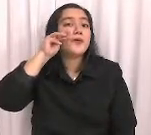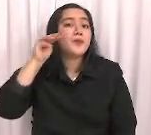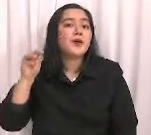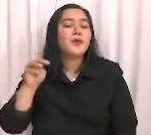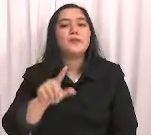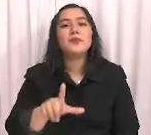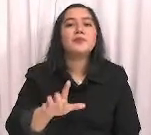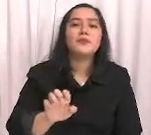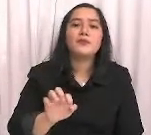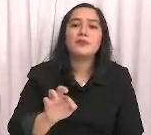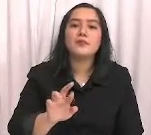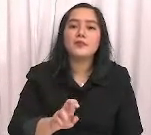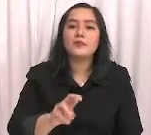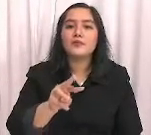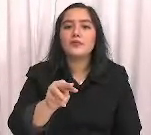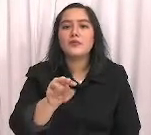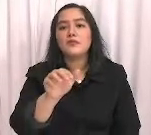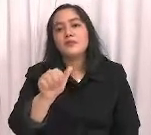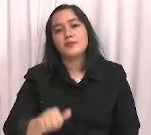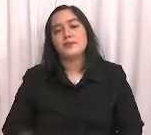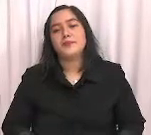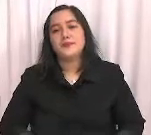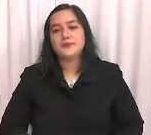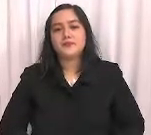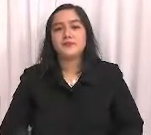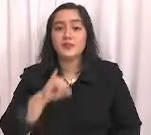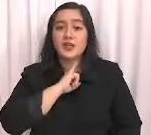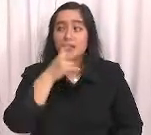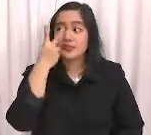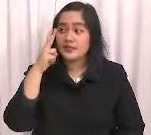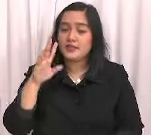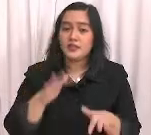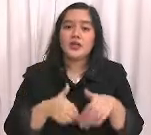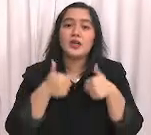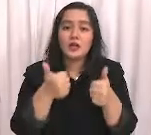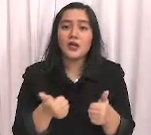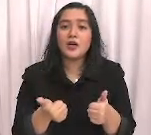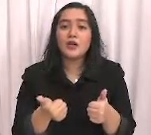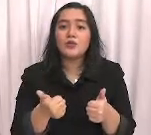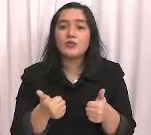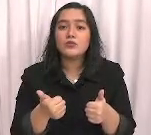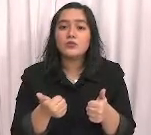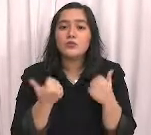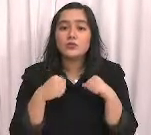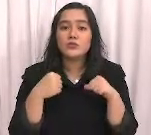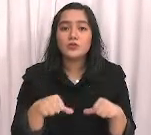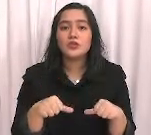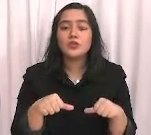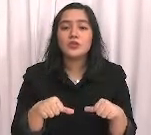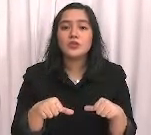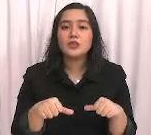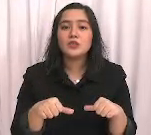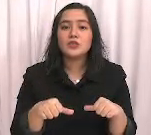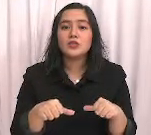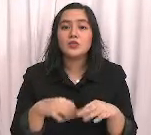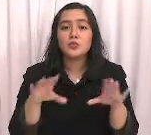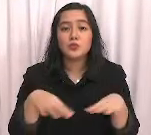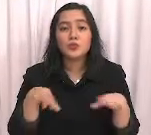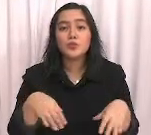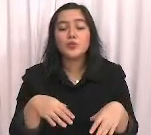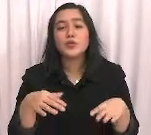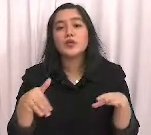until now naman, na-dedicated talaga sa inyong vocation, sa pagiging pastor. Talagang mas marami